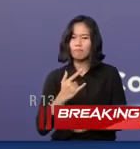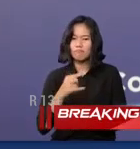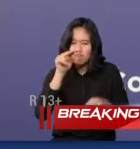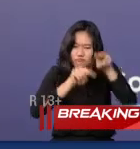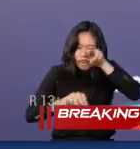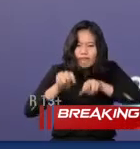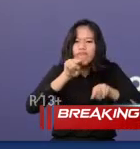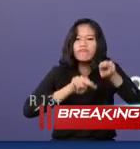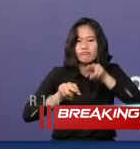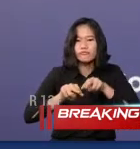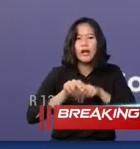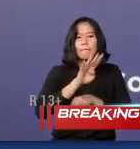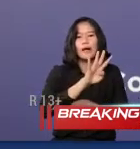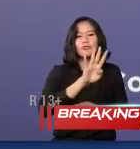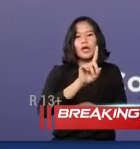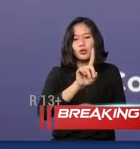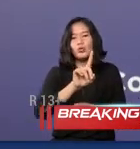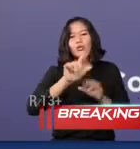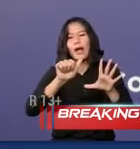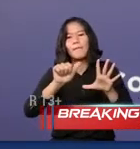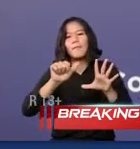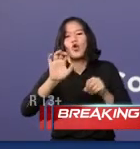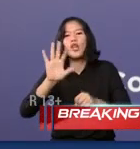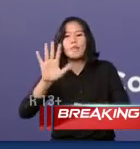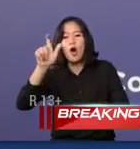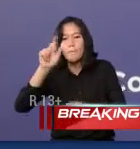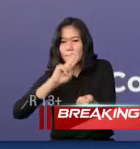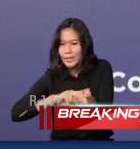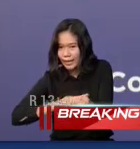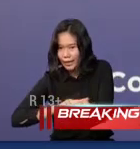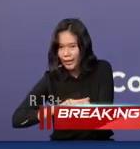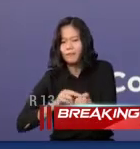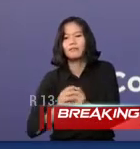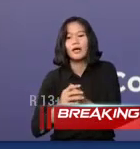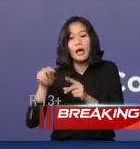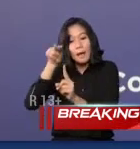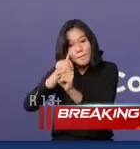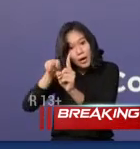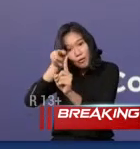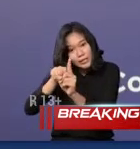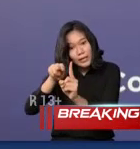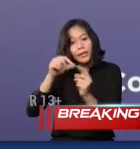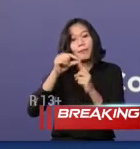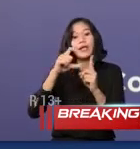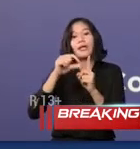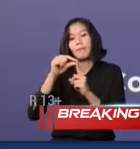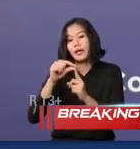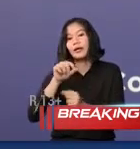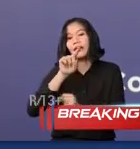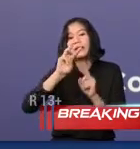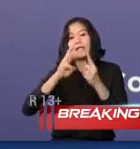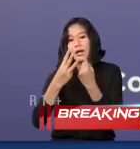pemantauan terhadap 41600 lima orang dan pengawasan terhadap PTP sebanyak